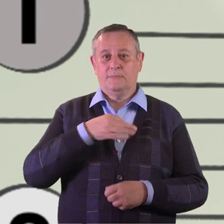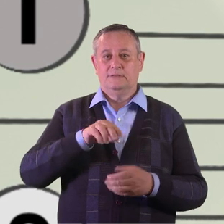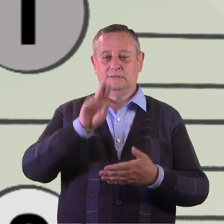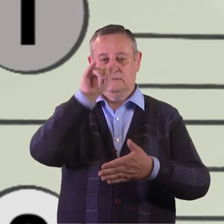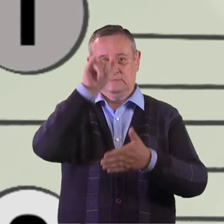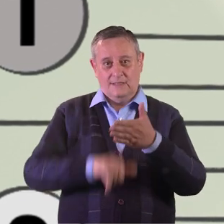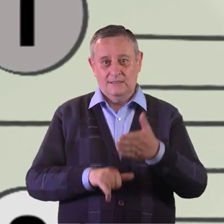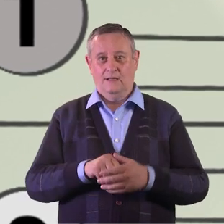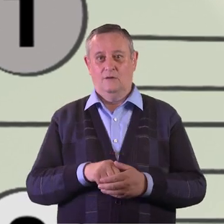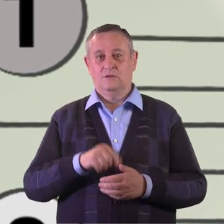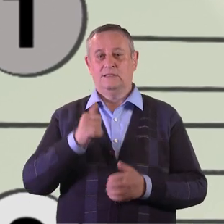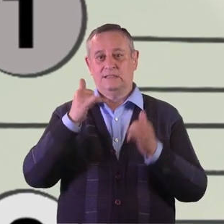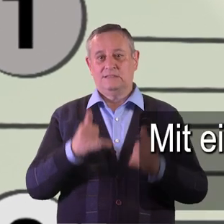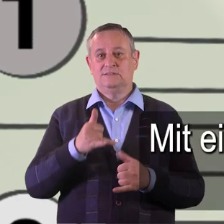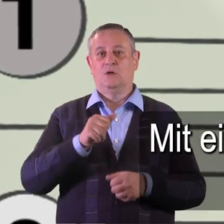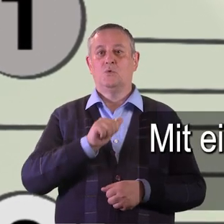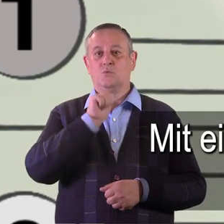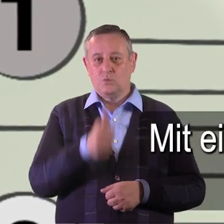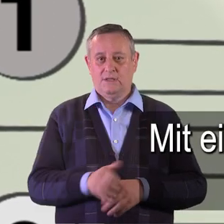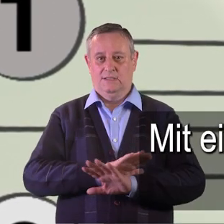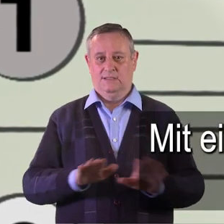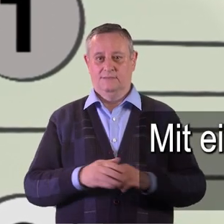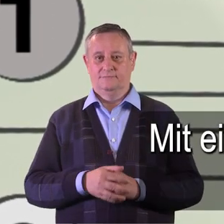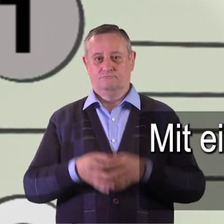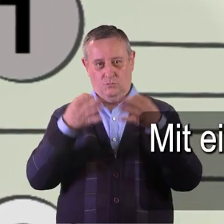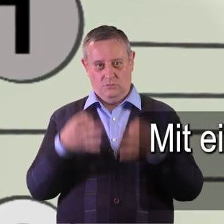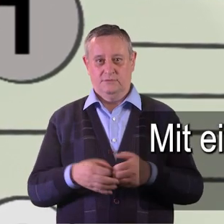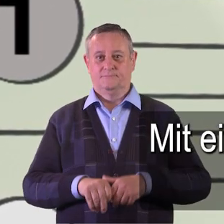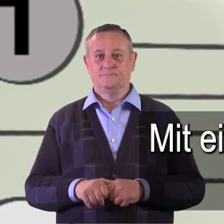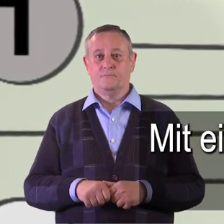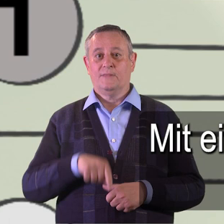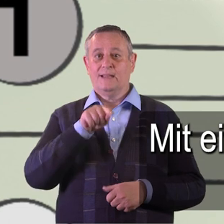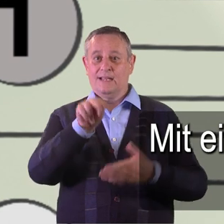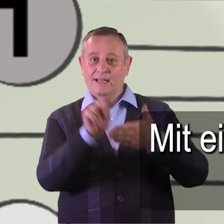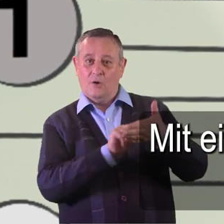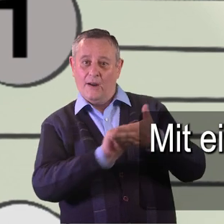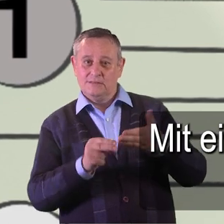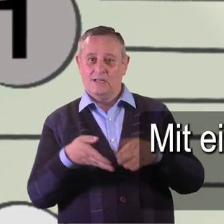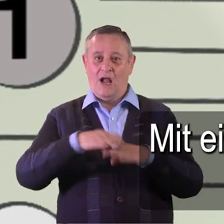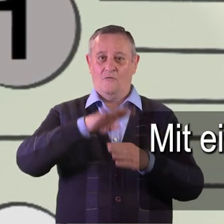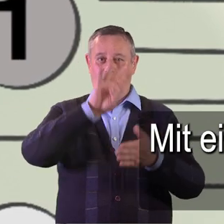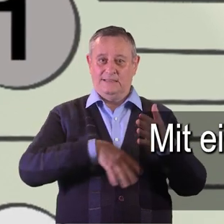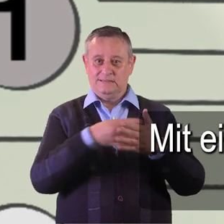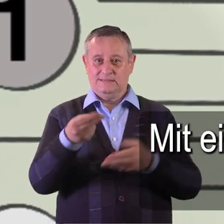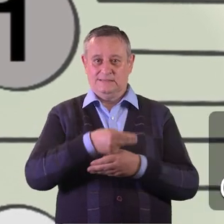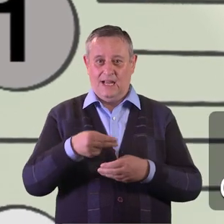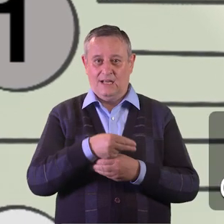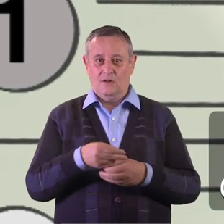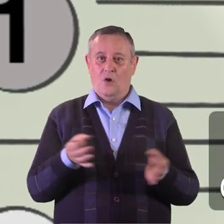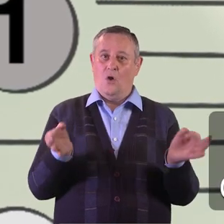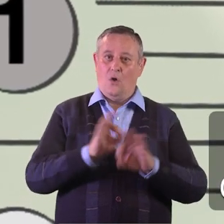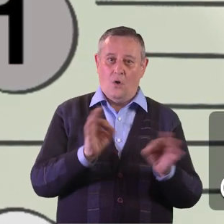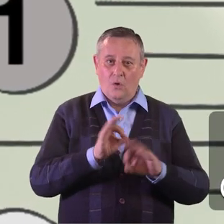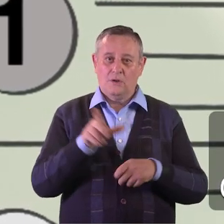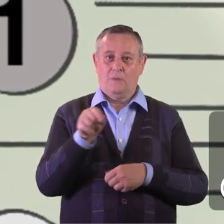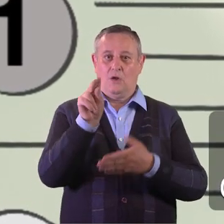das Stimmzettel ist gültig mit einem Kreuz auf einem listenzeichen oder mit einem Kreuz auf